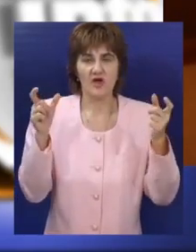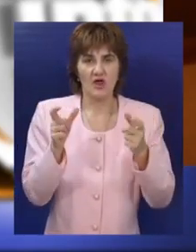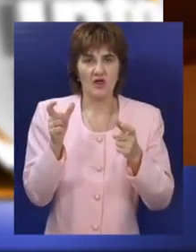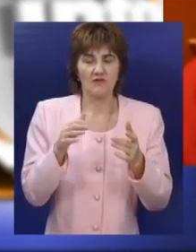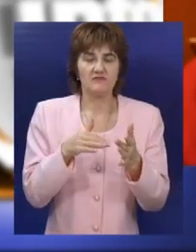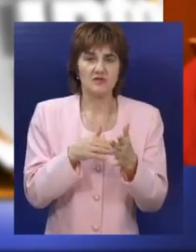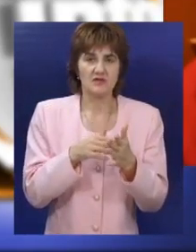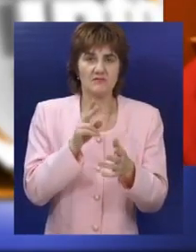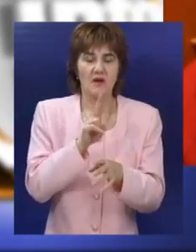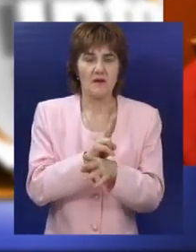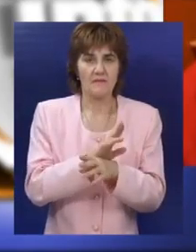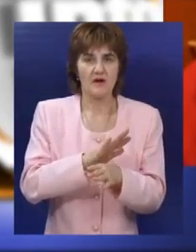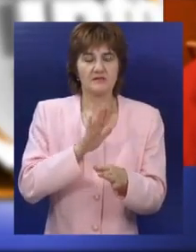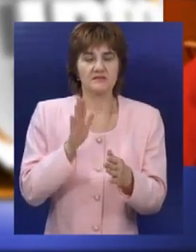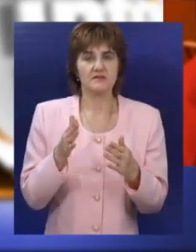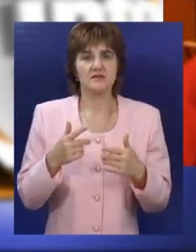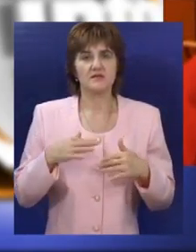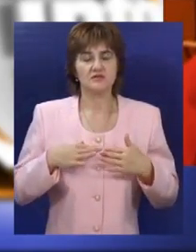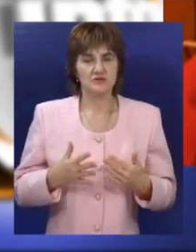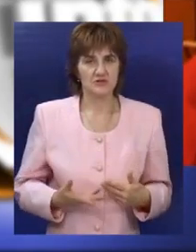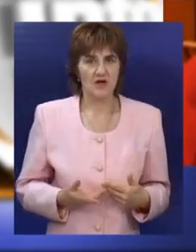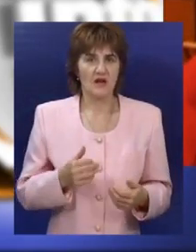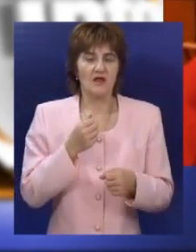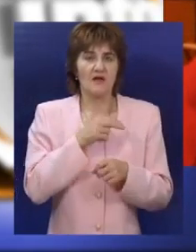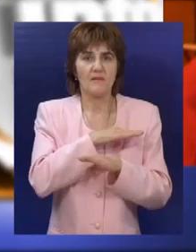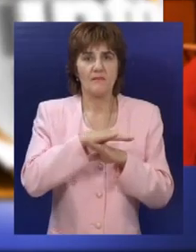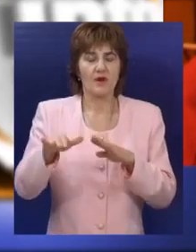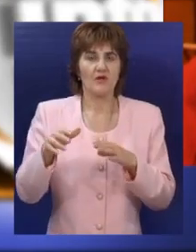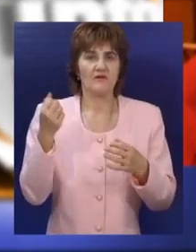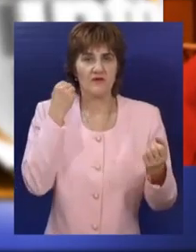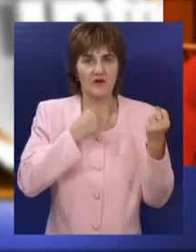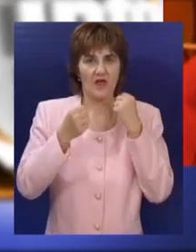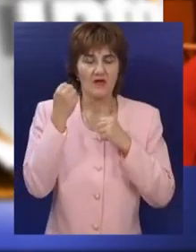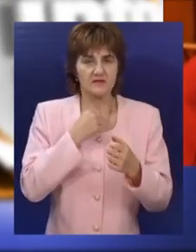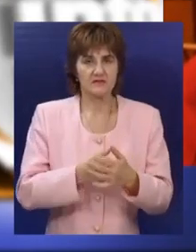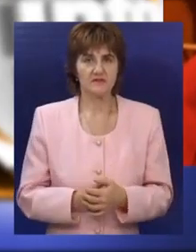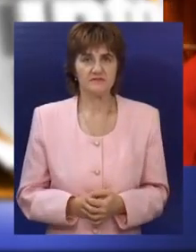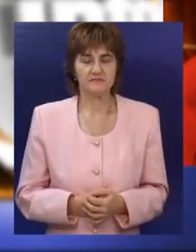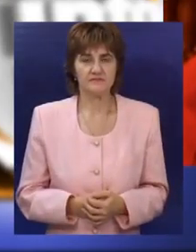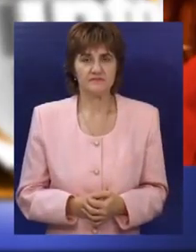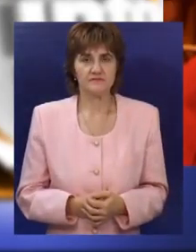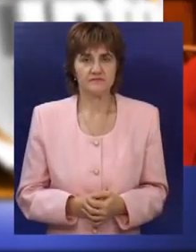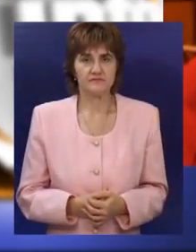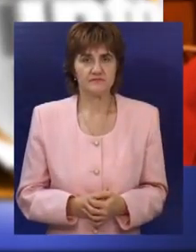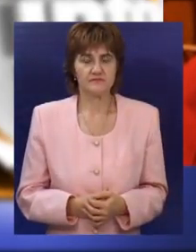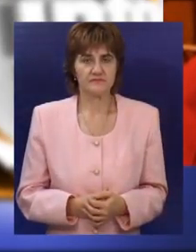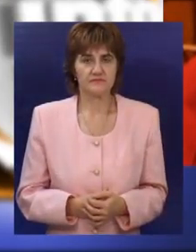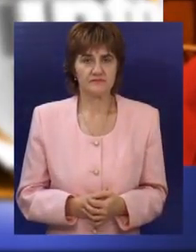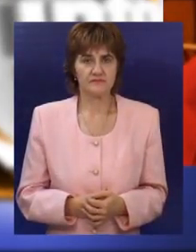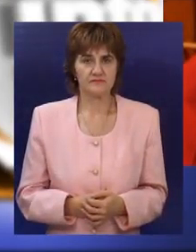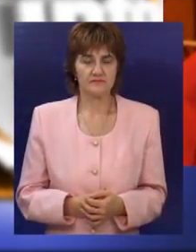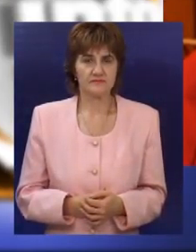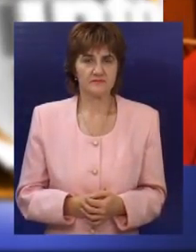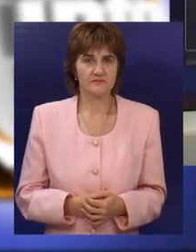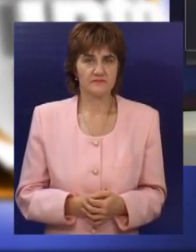društvene aktere da se uključe u aktivnosti čiji je cilj da spreče nasilje nad ženama.